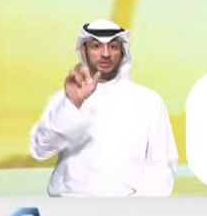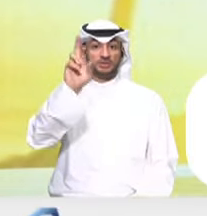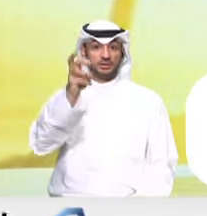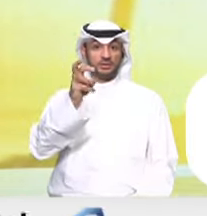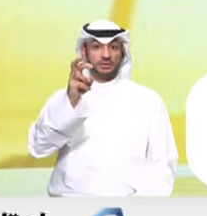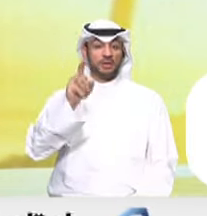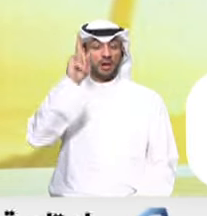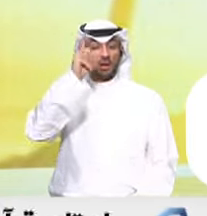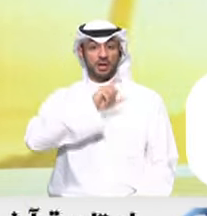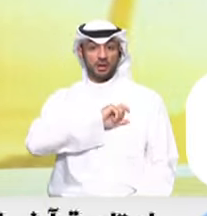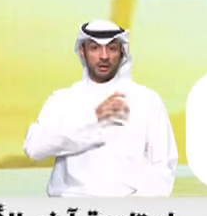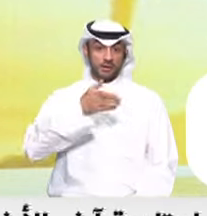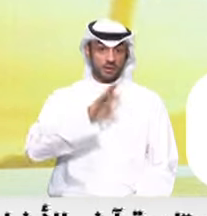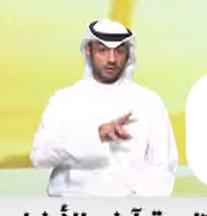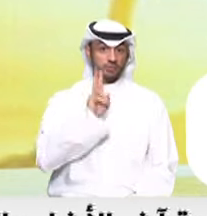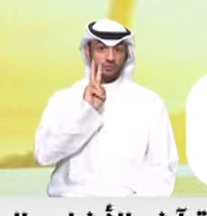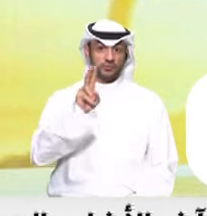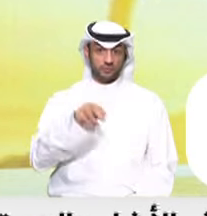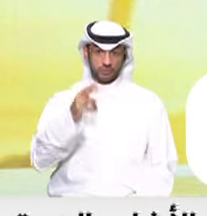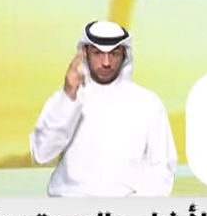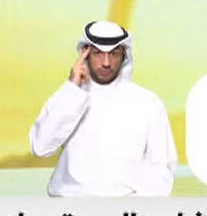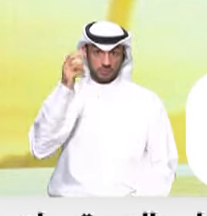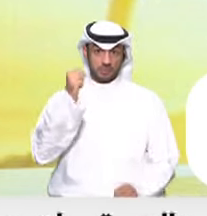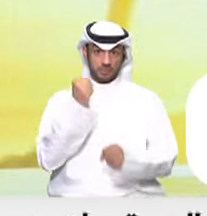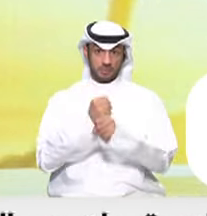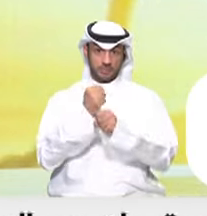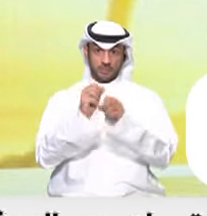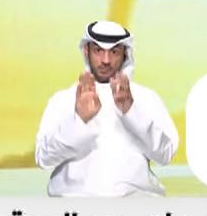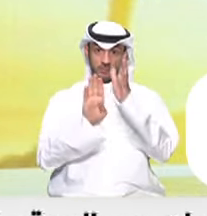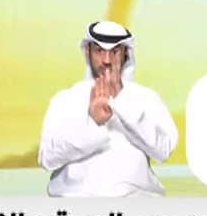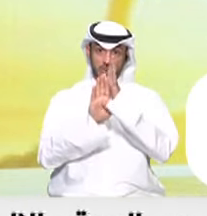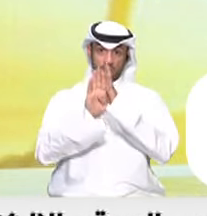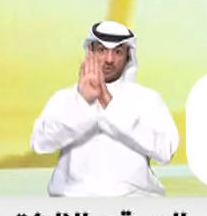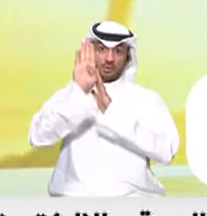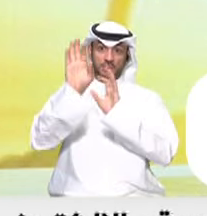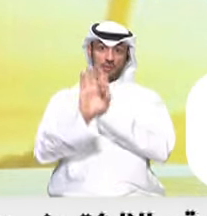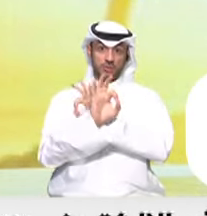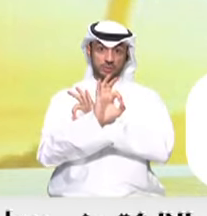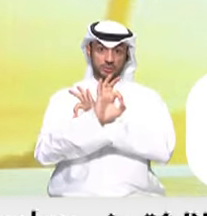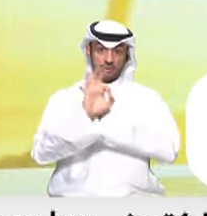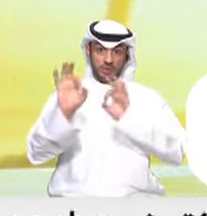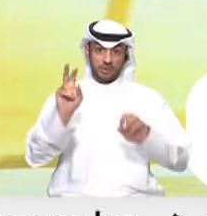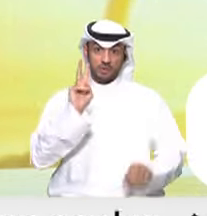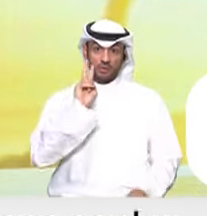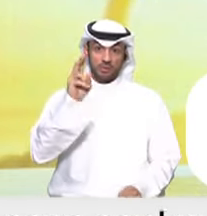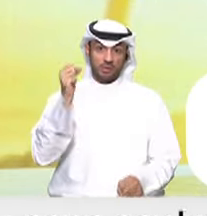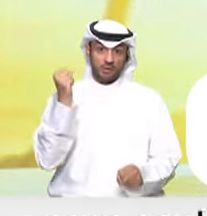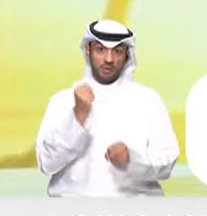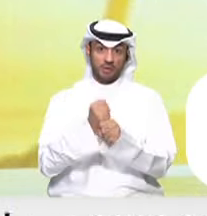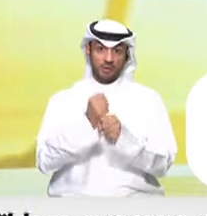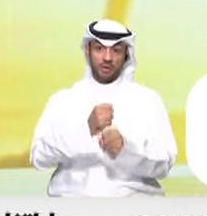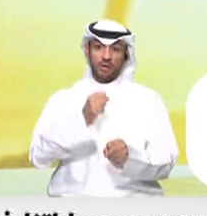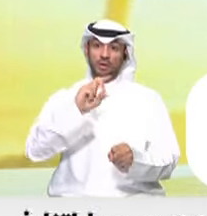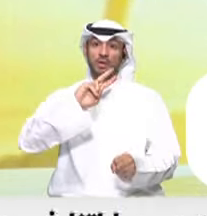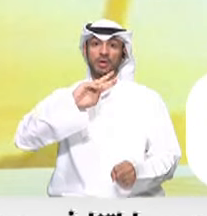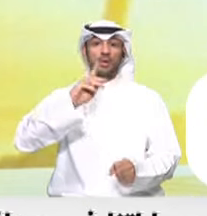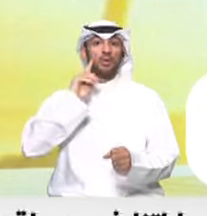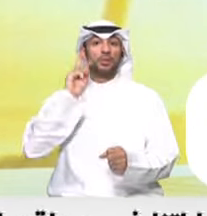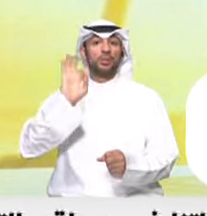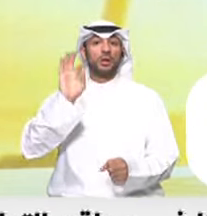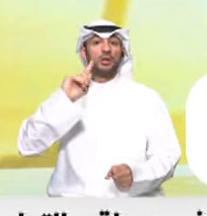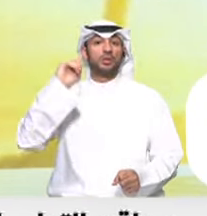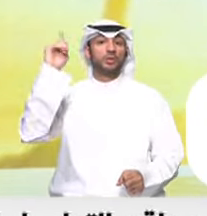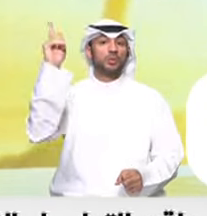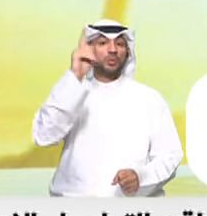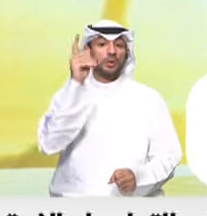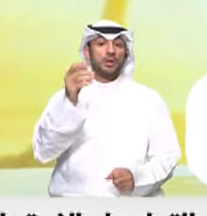سجلت المملكة نهضة تنموية شاملة وحضورا مؤثرا لافتا في المحافل الدولية تحت